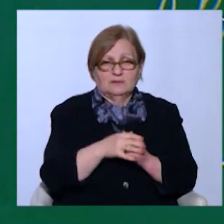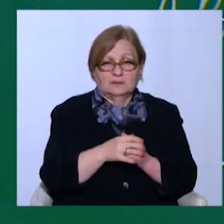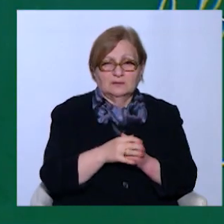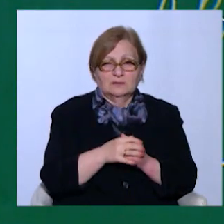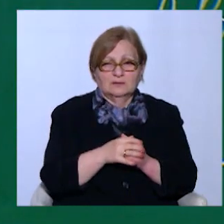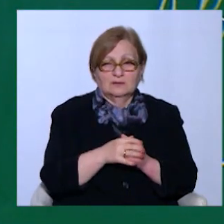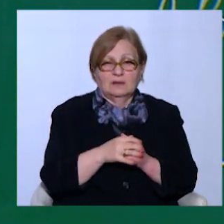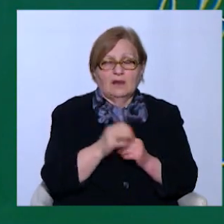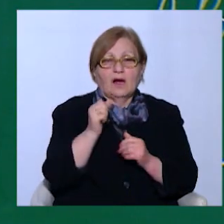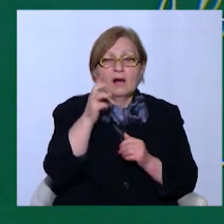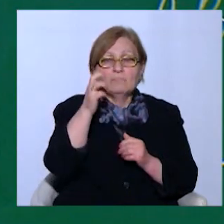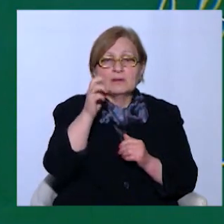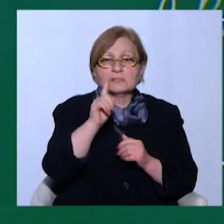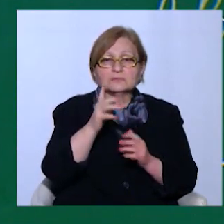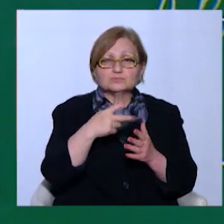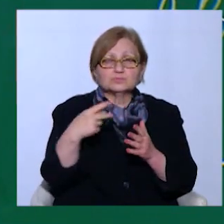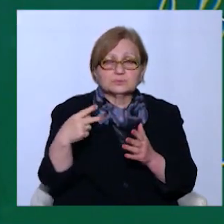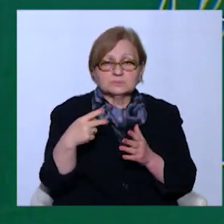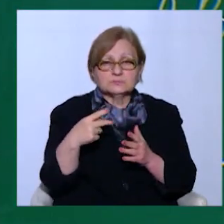AB-ს კვადრატი უდრის